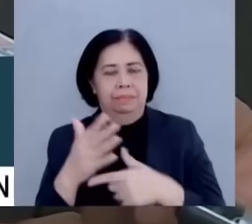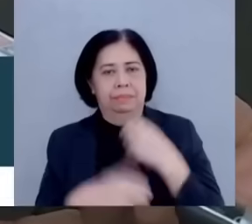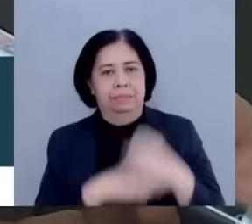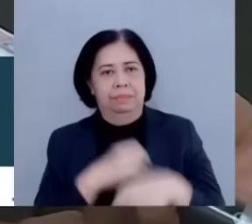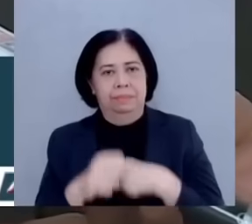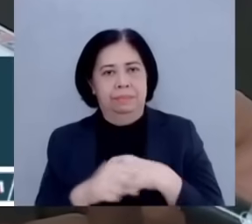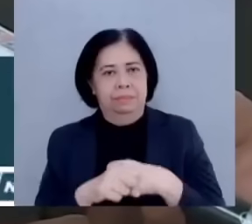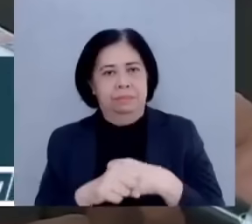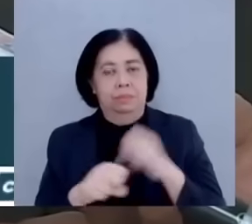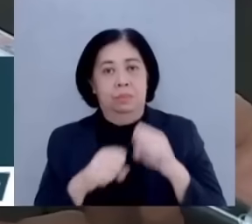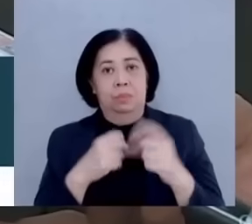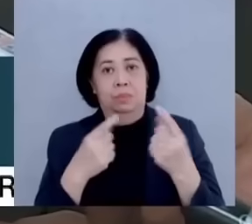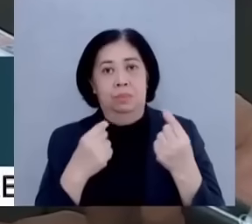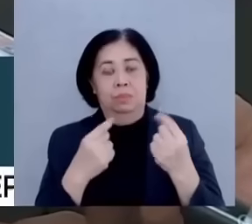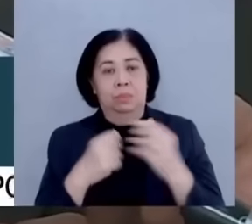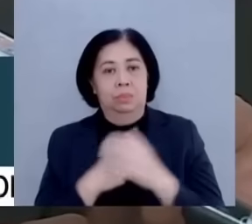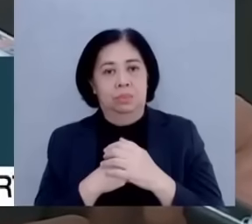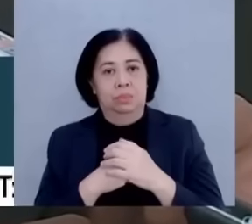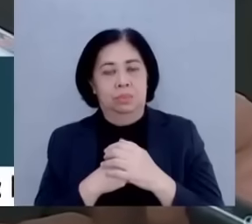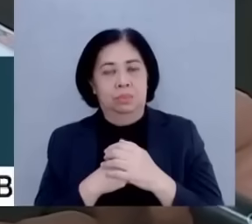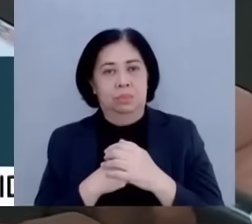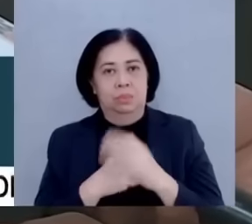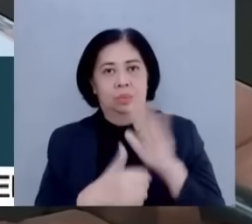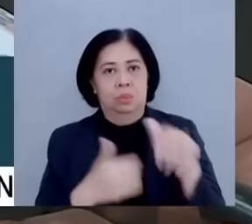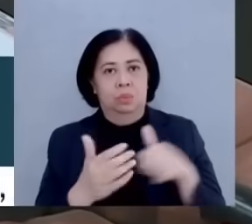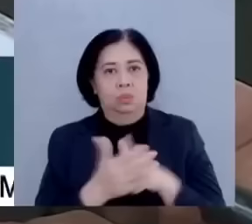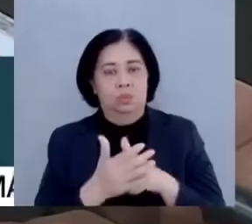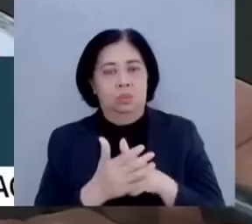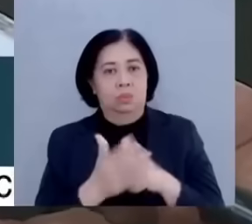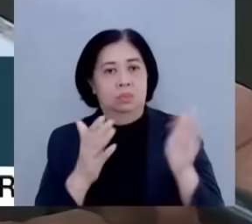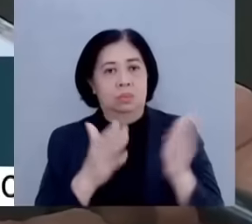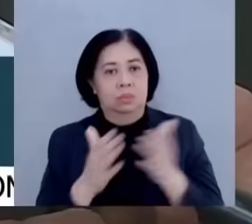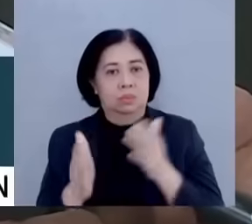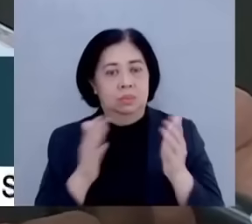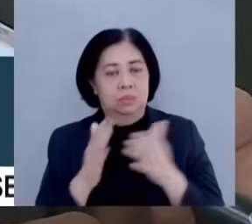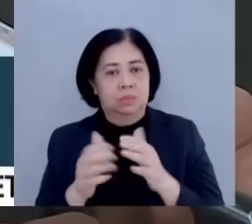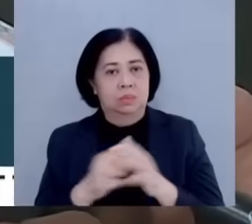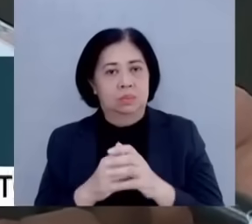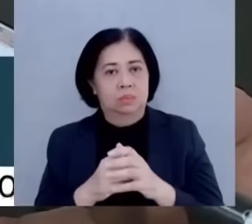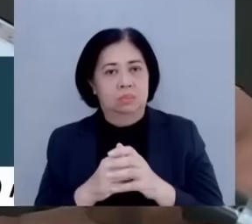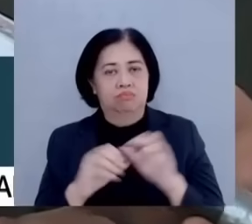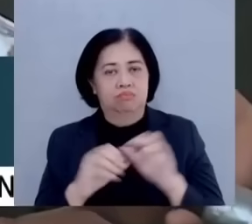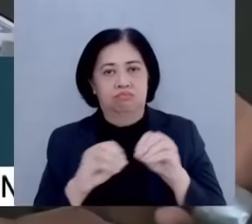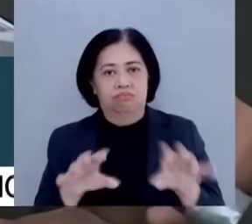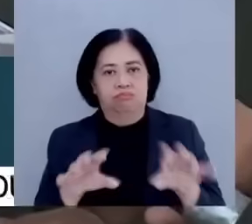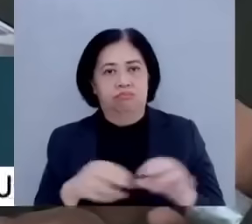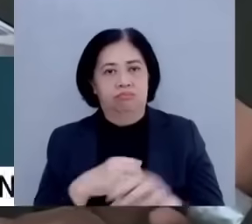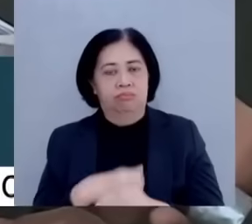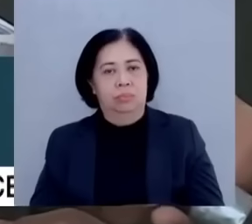ang ginawa, lahat ng preps, in-implement.